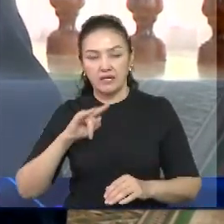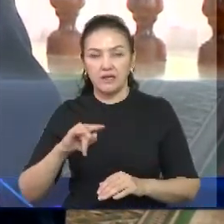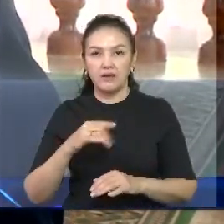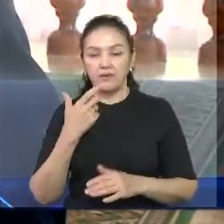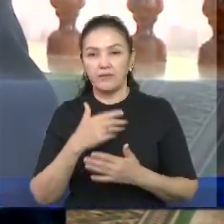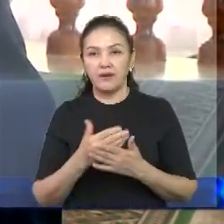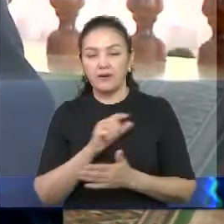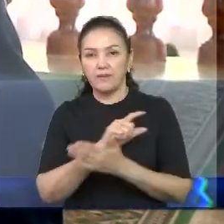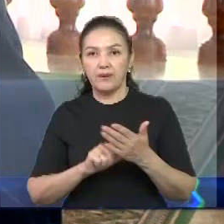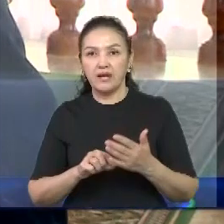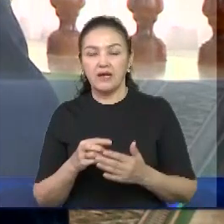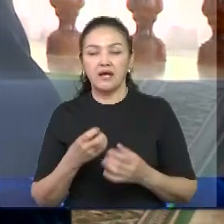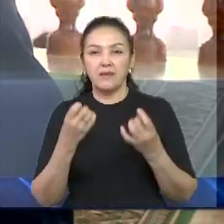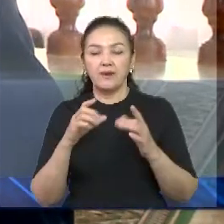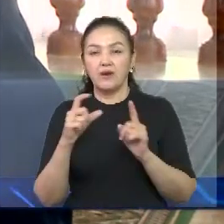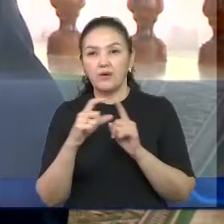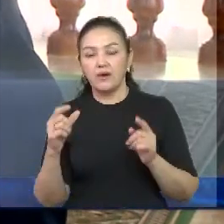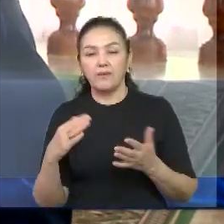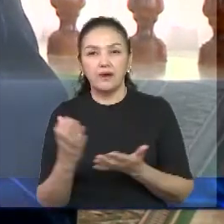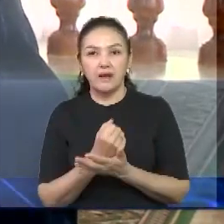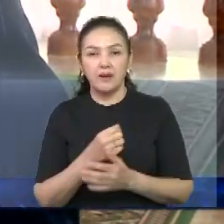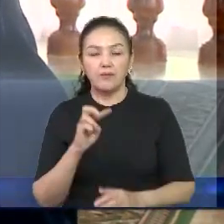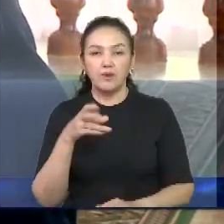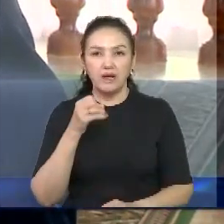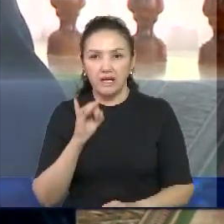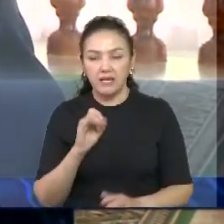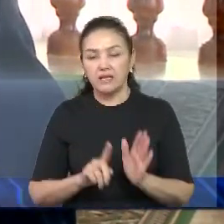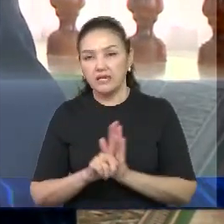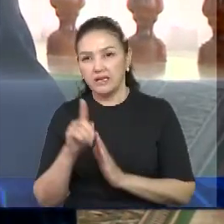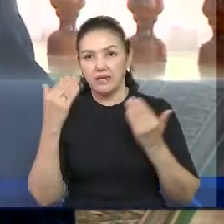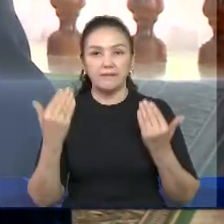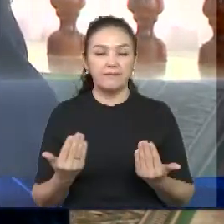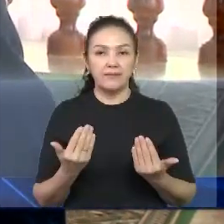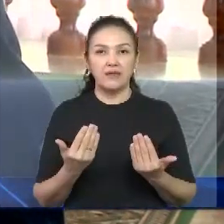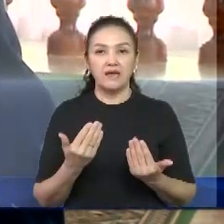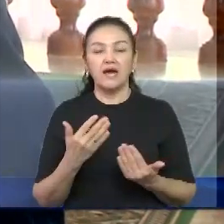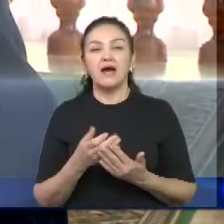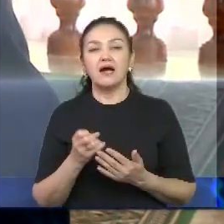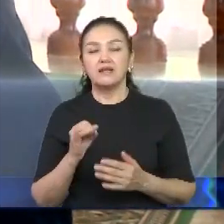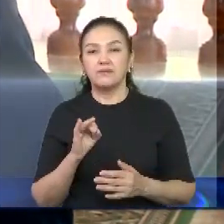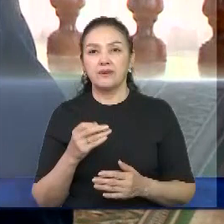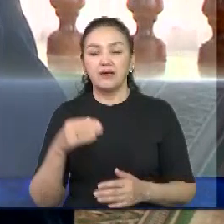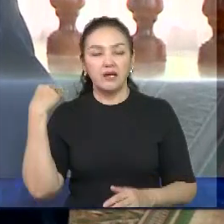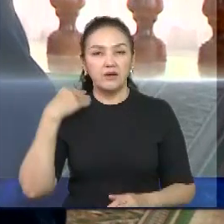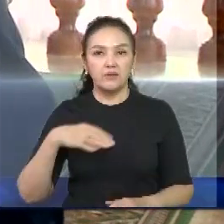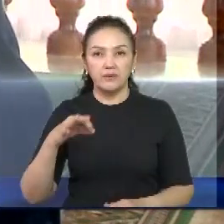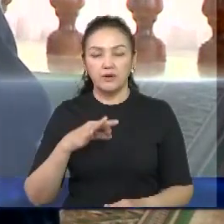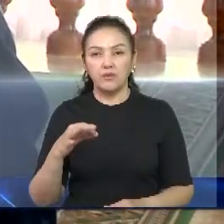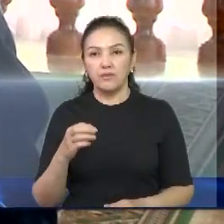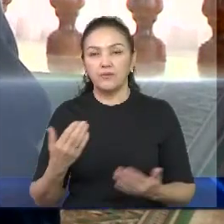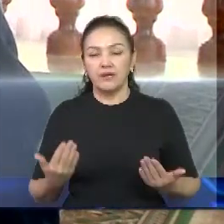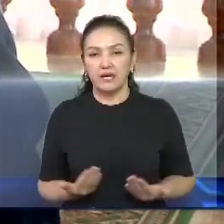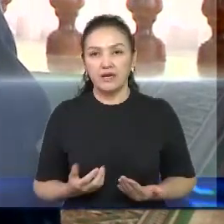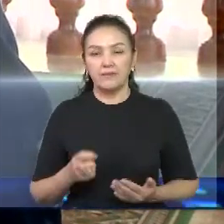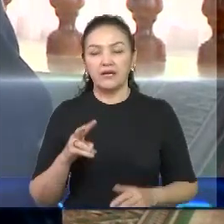өзінің негізгі поэзиясы қара өлең болып табылады. Осы Мұқағалидан бастау алған, қазірде біздің қарымды қаламгерлер осы Ақтөбе өңірінен Мейірхан Ақдәулетұлы,